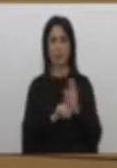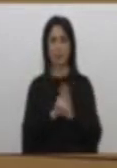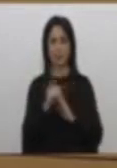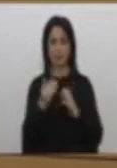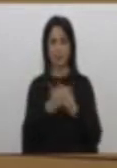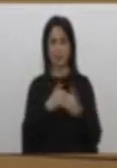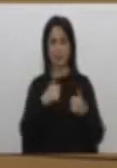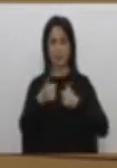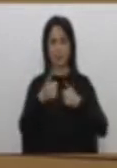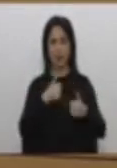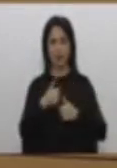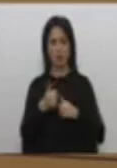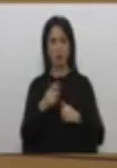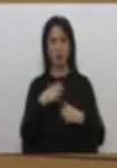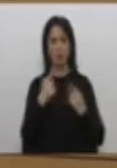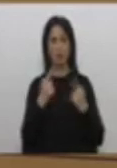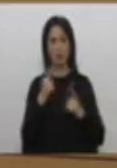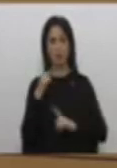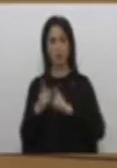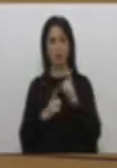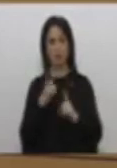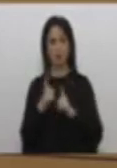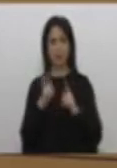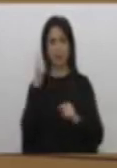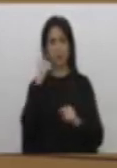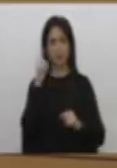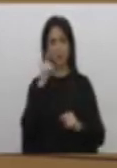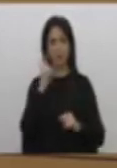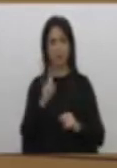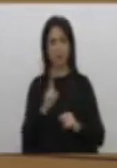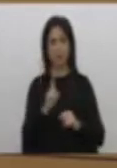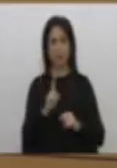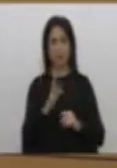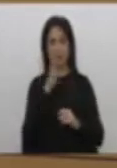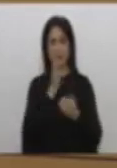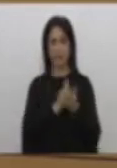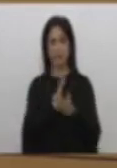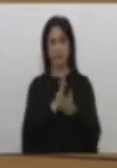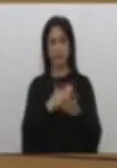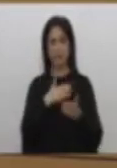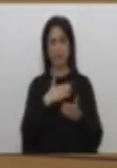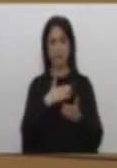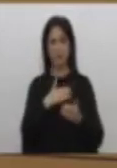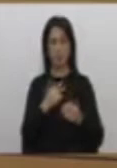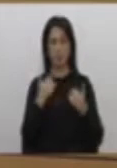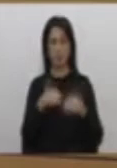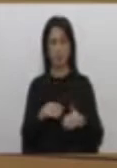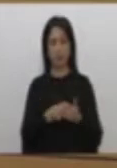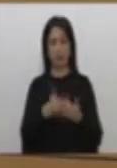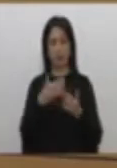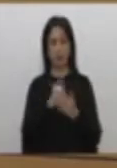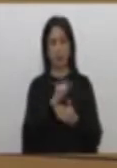ахали маратони. Нишналовани реформебис да инициативебис. Слебис манзилзе чуэн смиярм ткице дасули